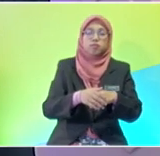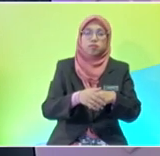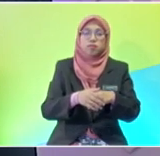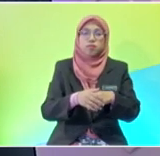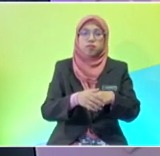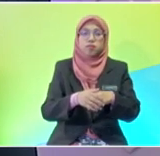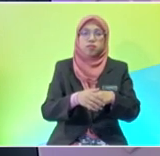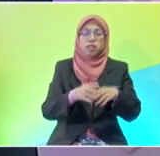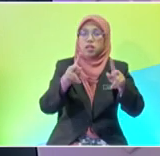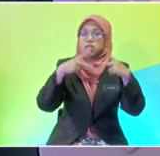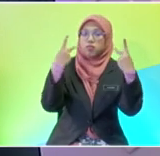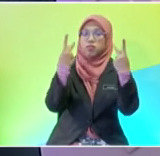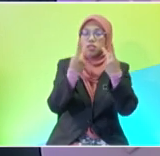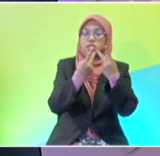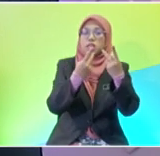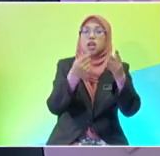klasifikasi